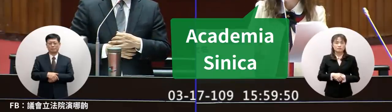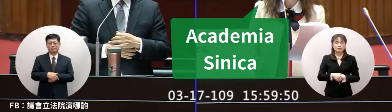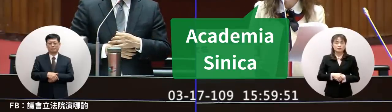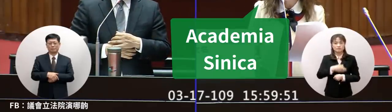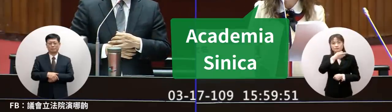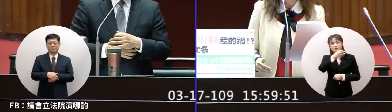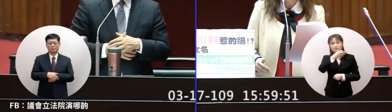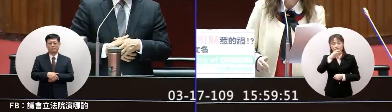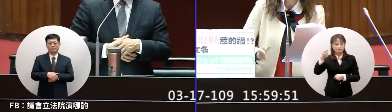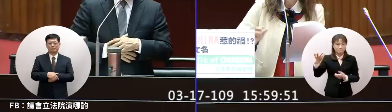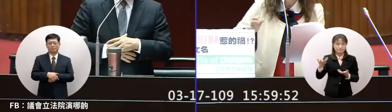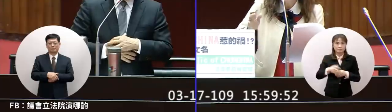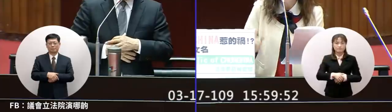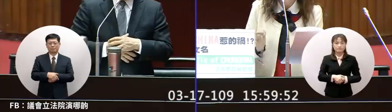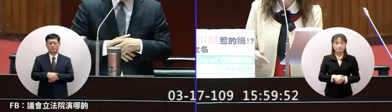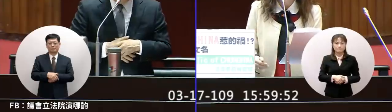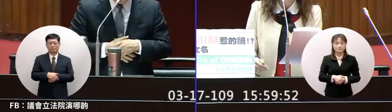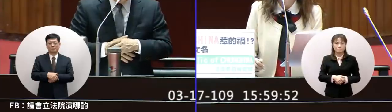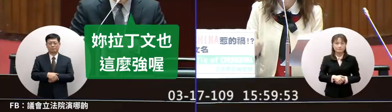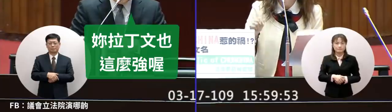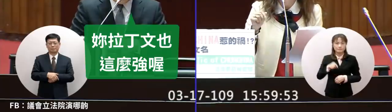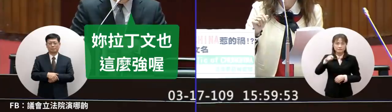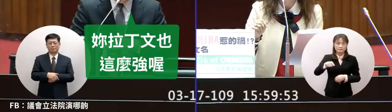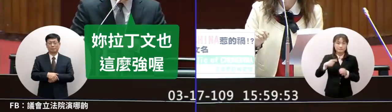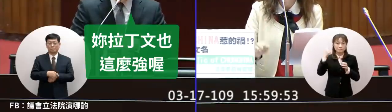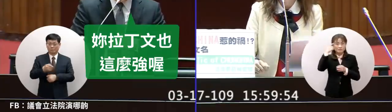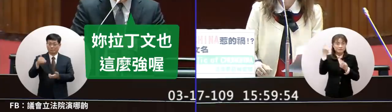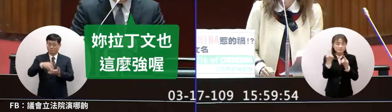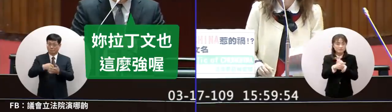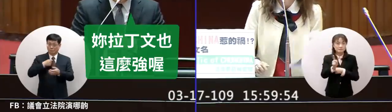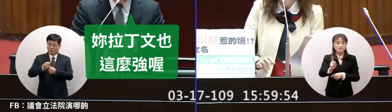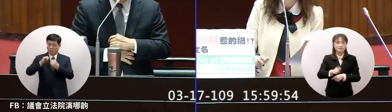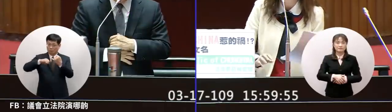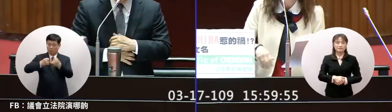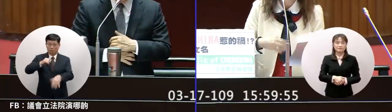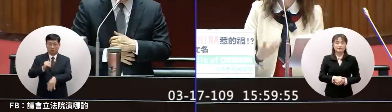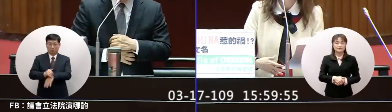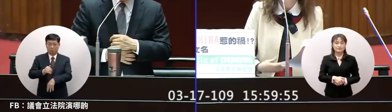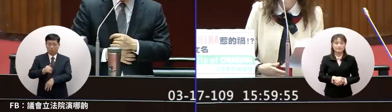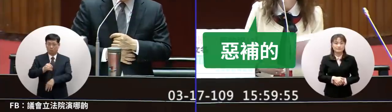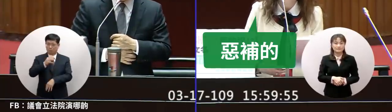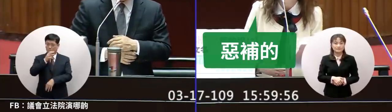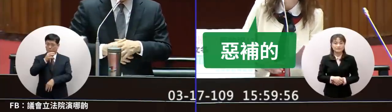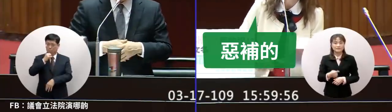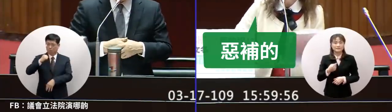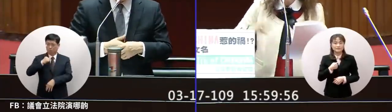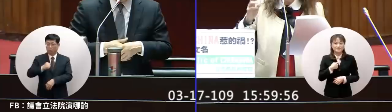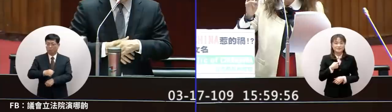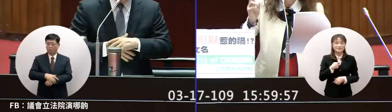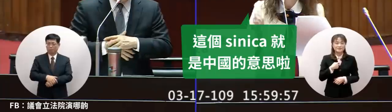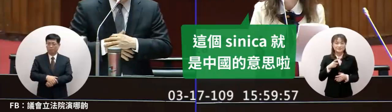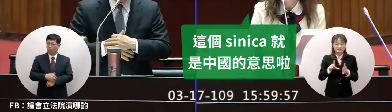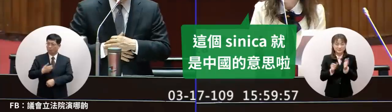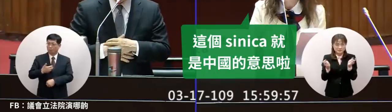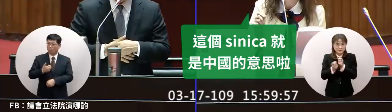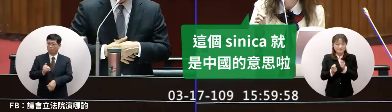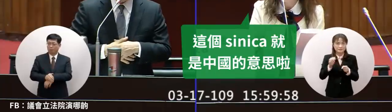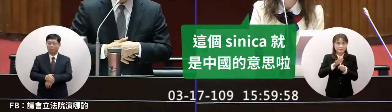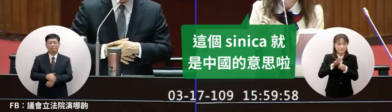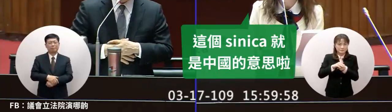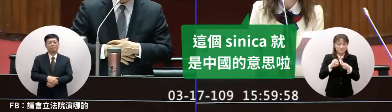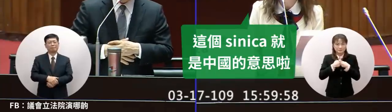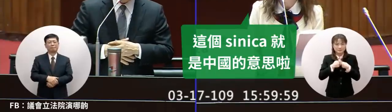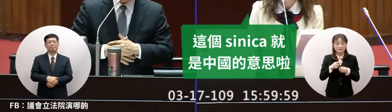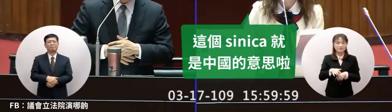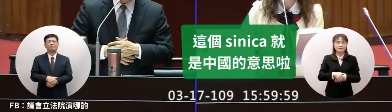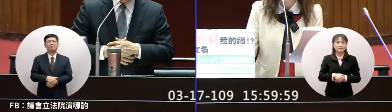Academia Sinica。那 Sinica 意思就是 你拉丁文有那只强哦， 哇，你是二伯诶！ 唔知你 这个 Sinica 就是